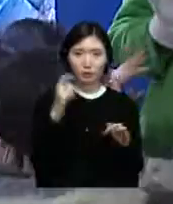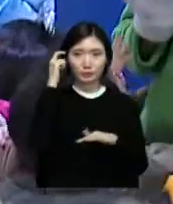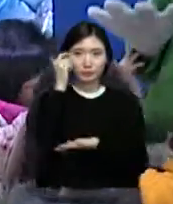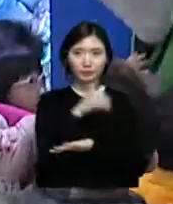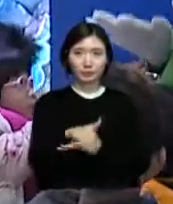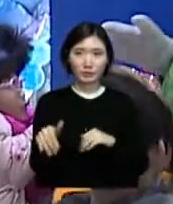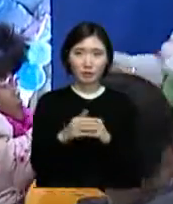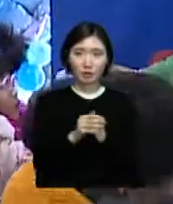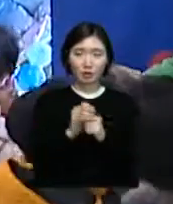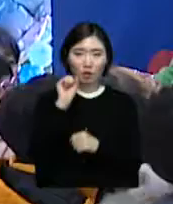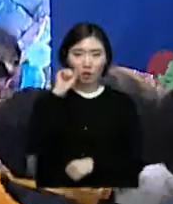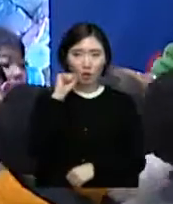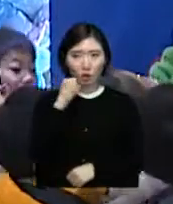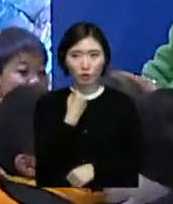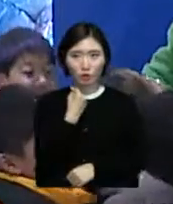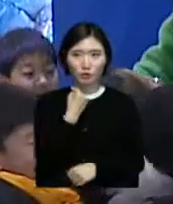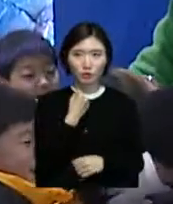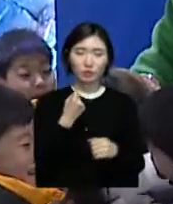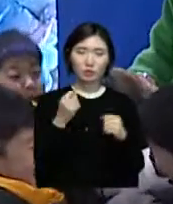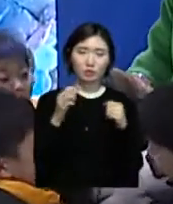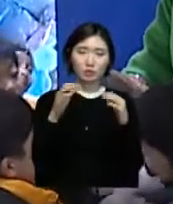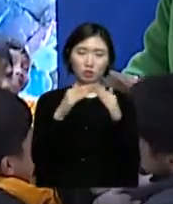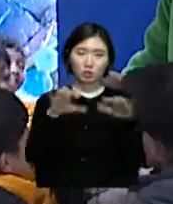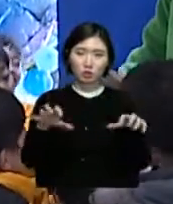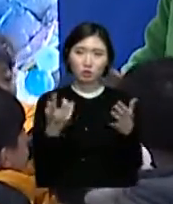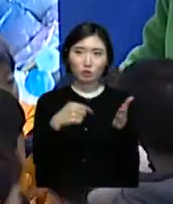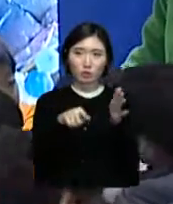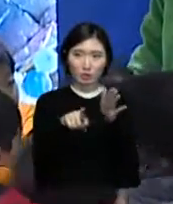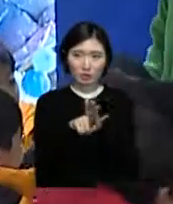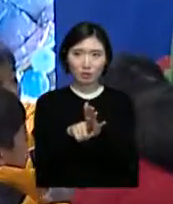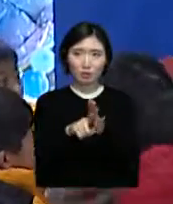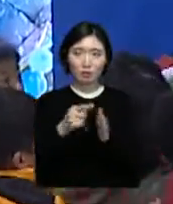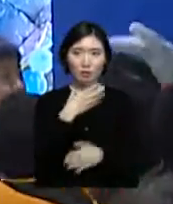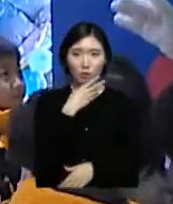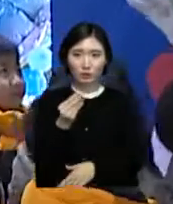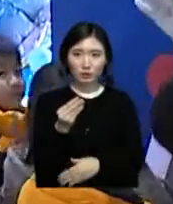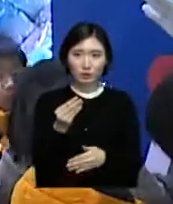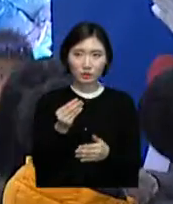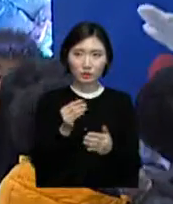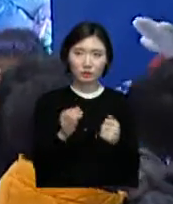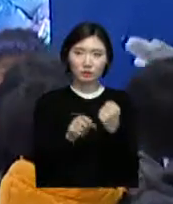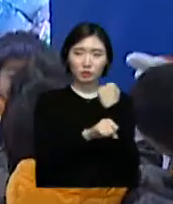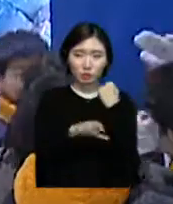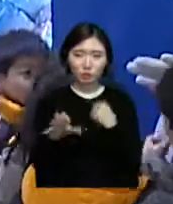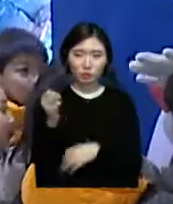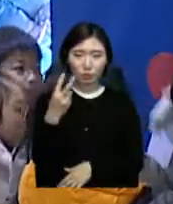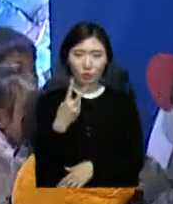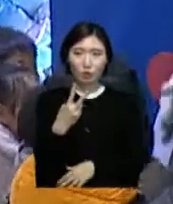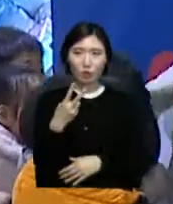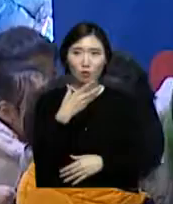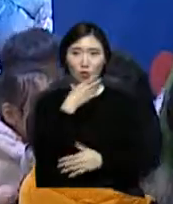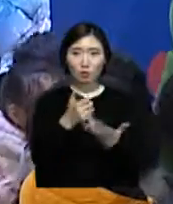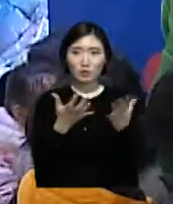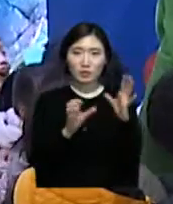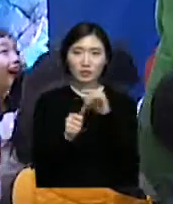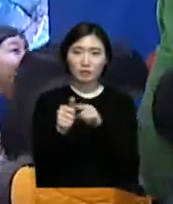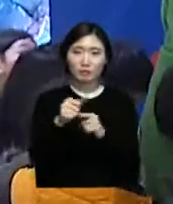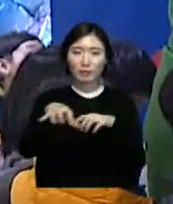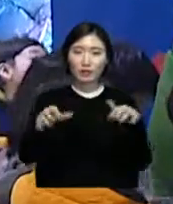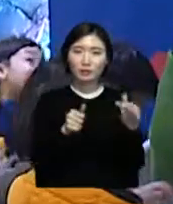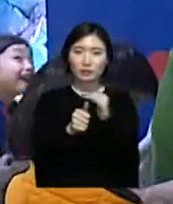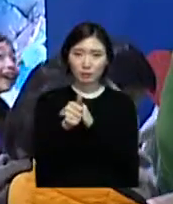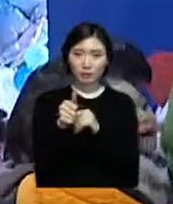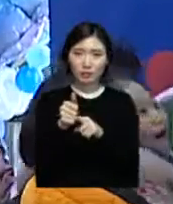어려운 사학지대 해소를 위해서 복지 방문 지도도 만들고 또 우리 통장님들이 복지 통장이 돼서